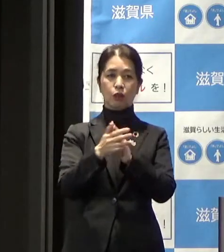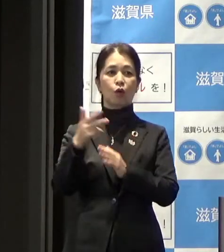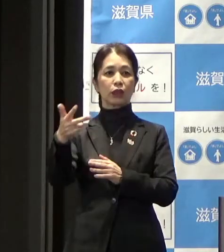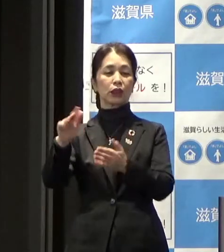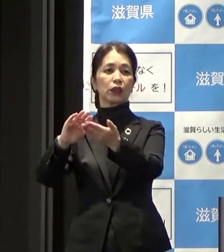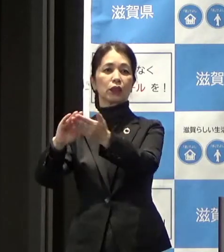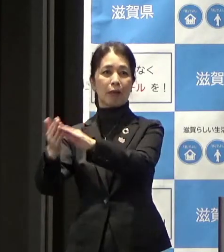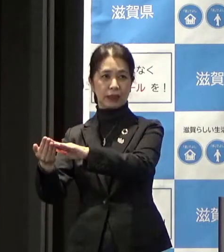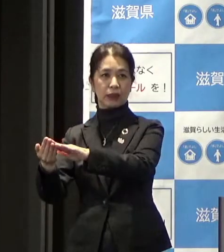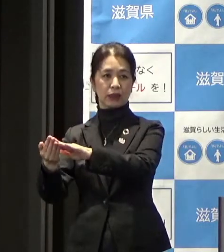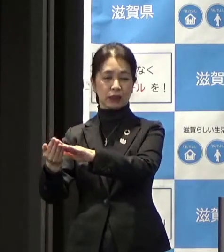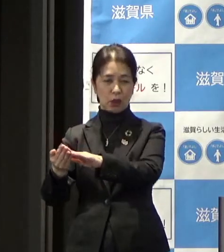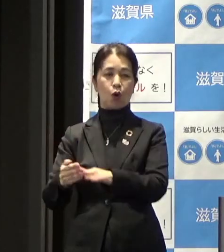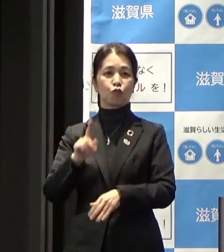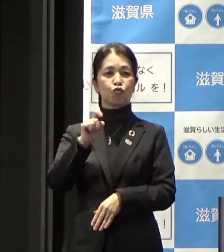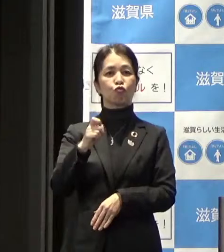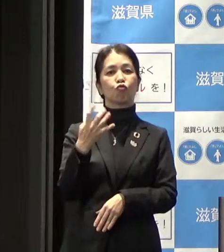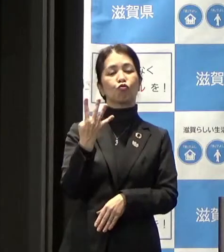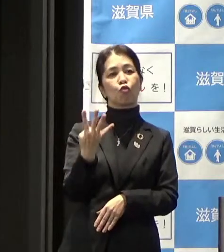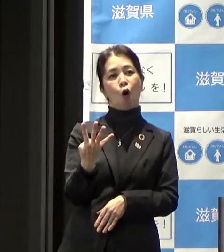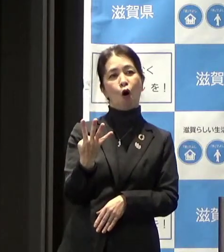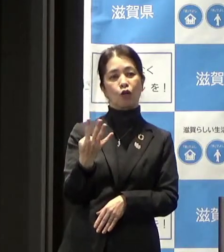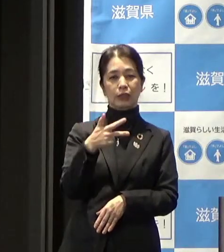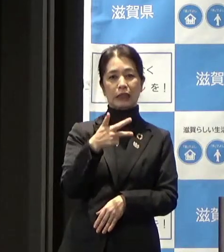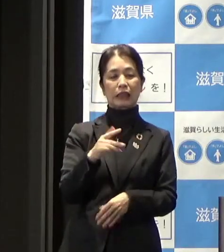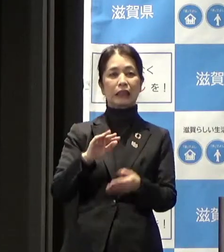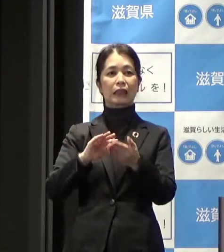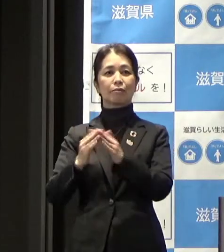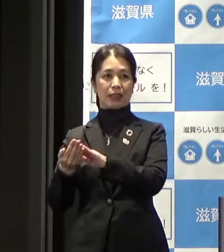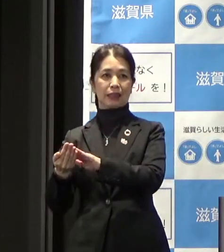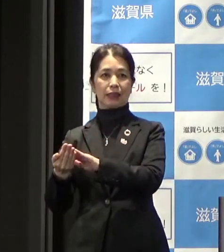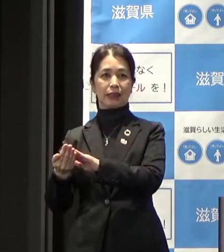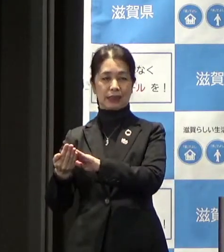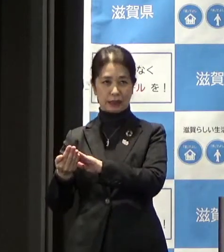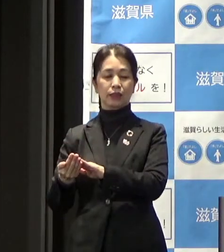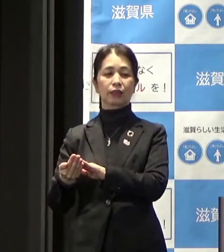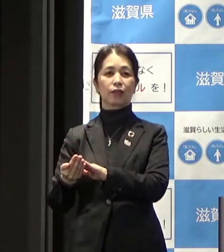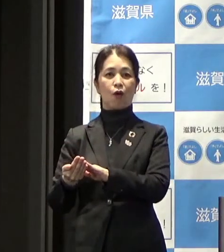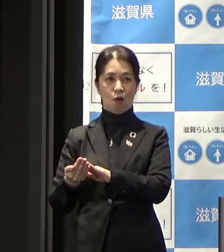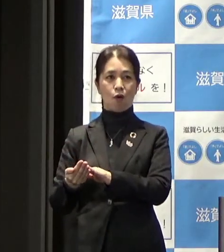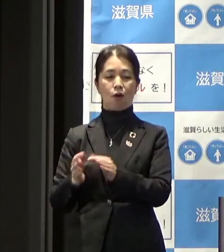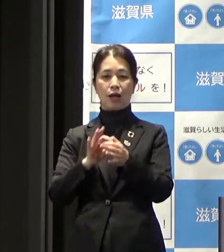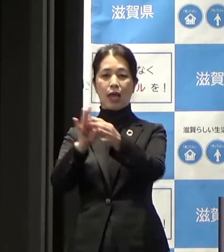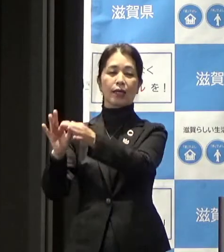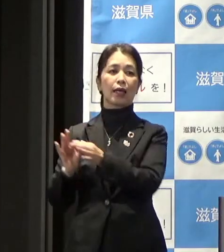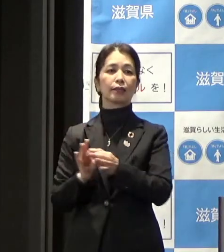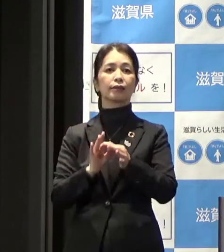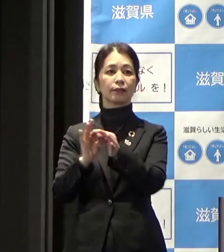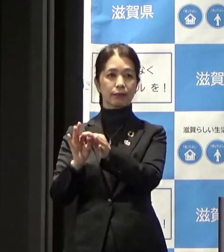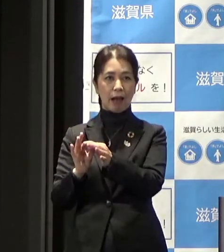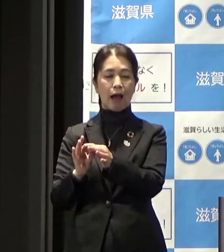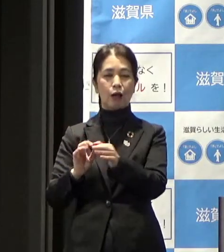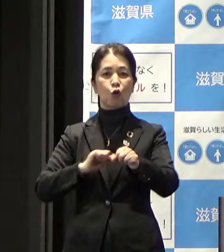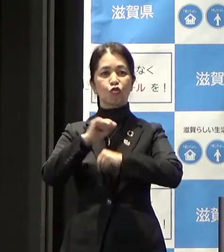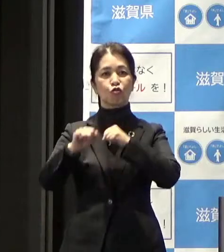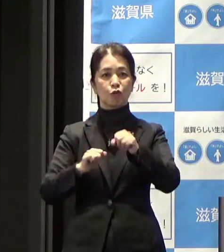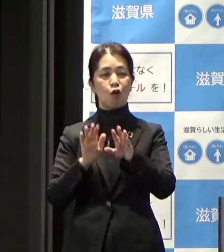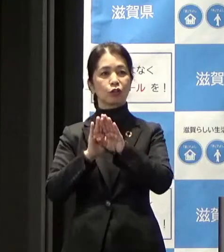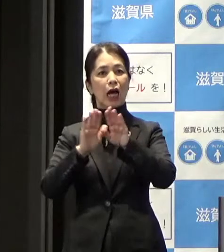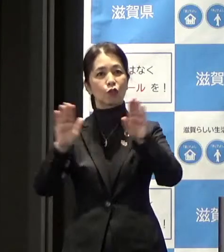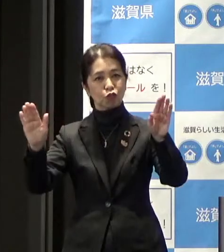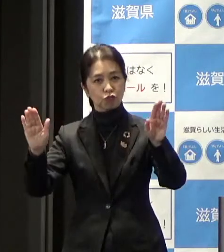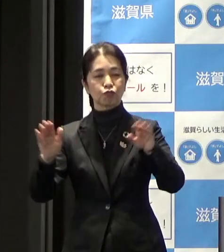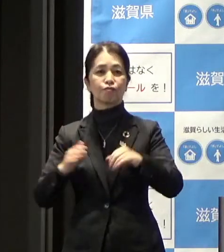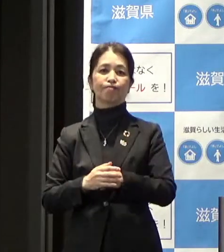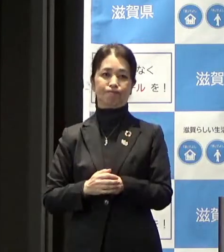と14市長との間で協定を締結し、令和3年4月から連携した取り組みをスタートするという資料に